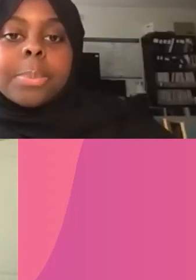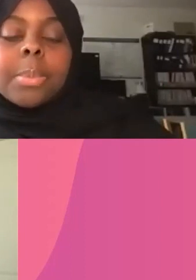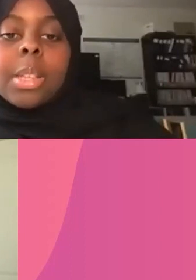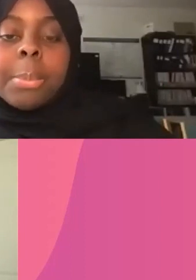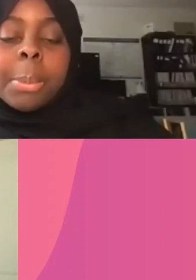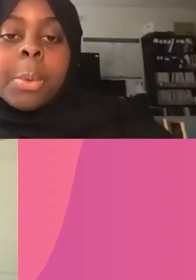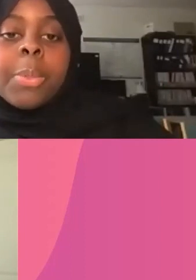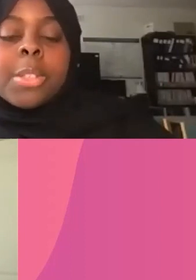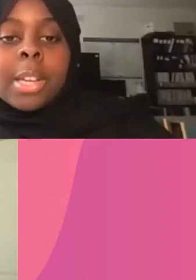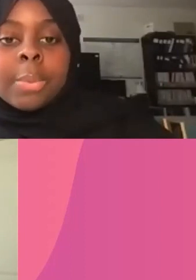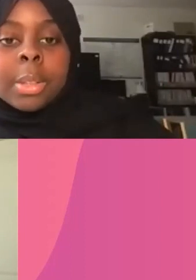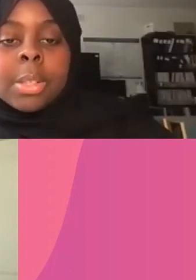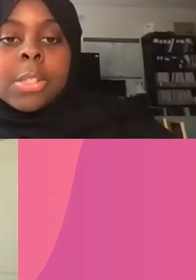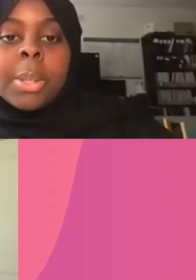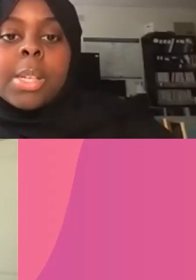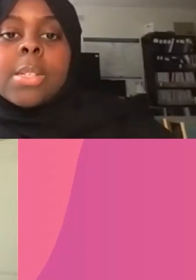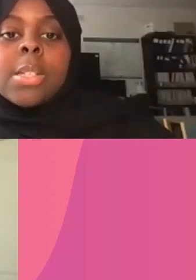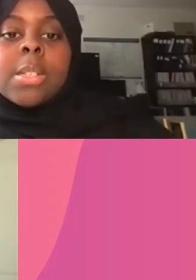je voulais faire